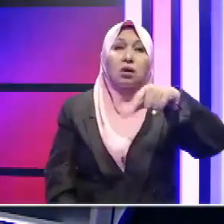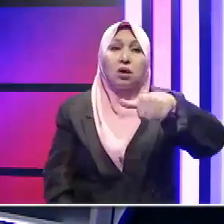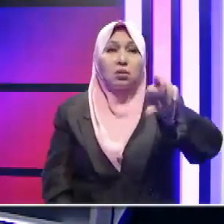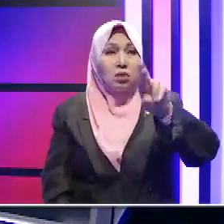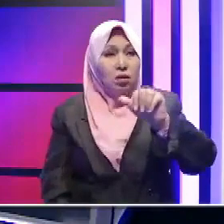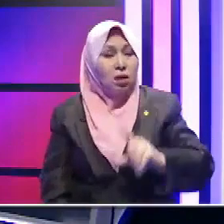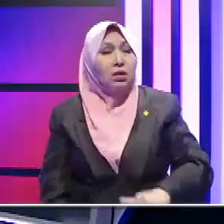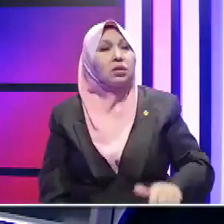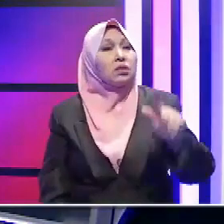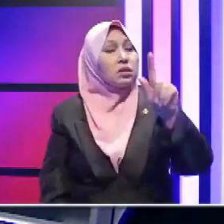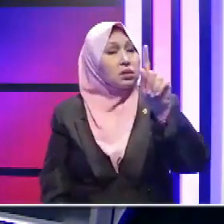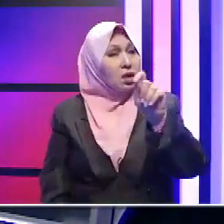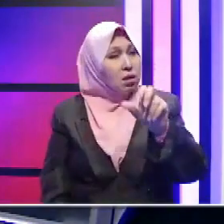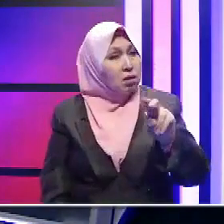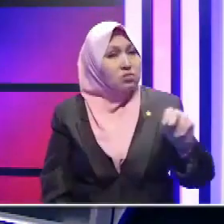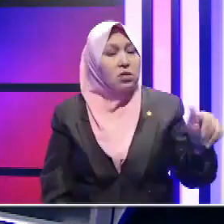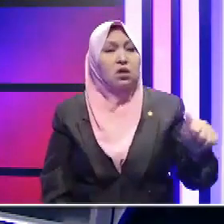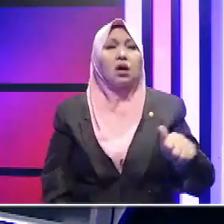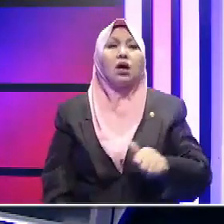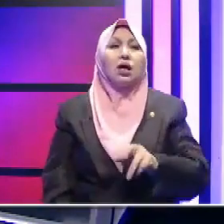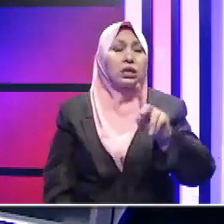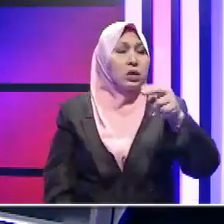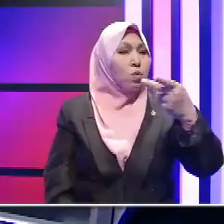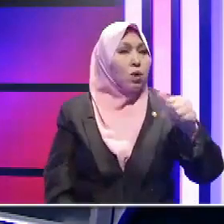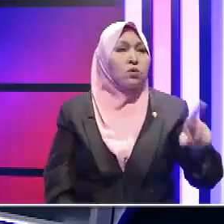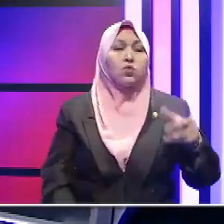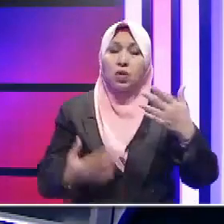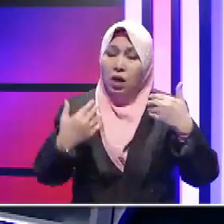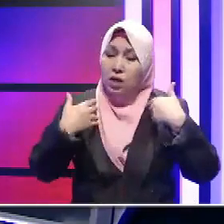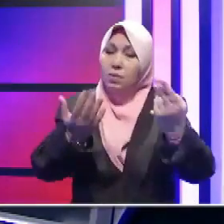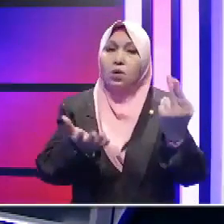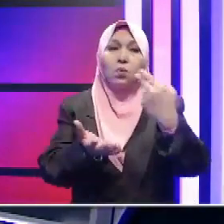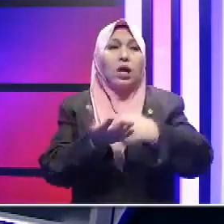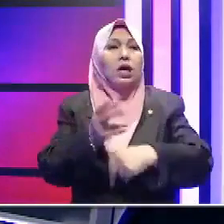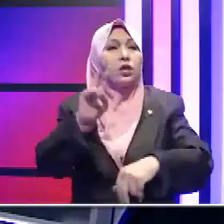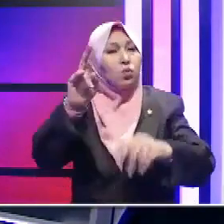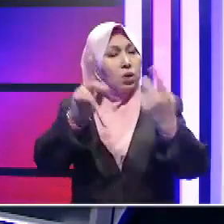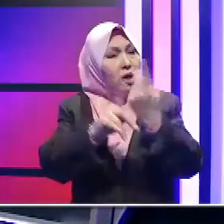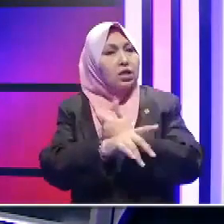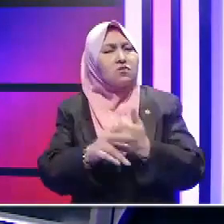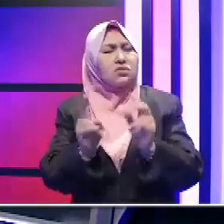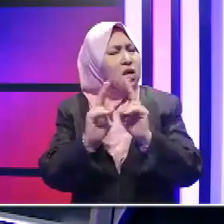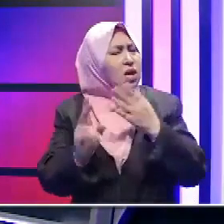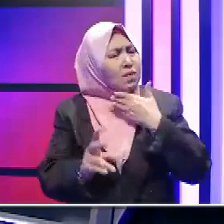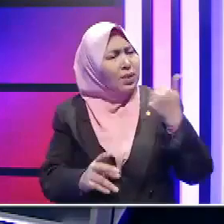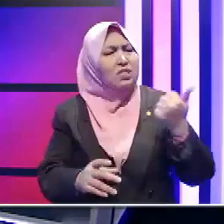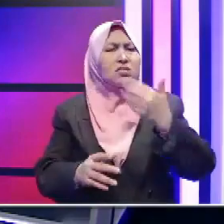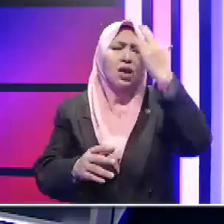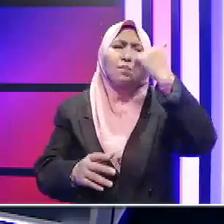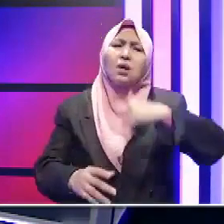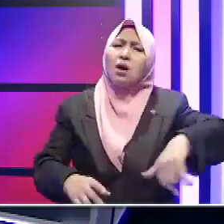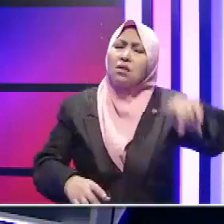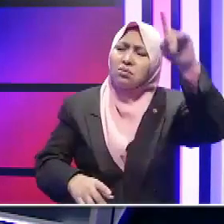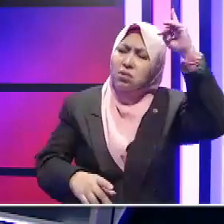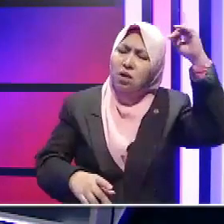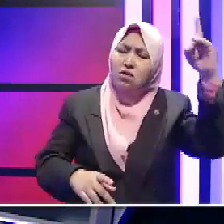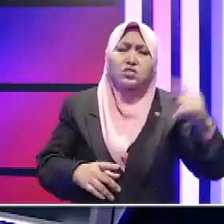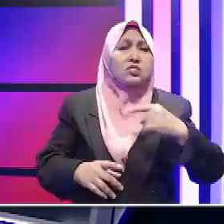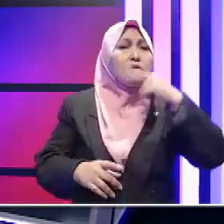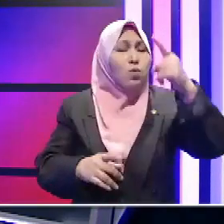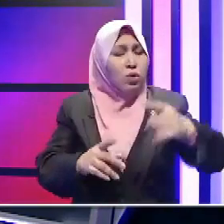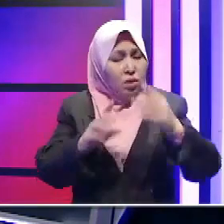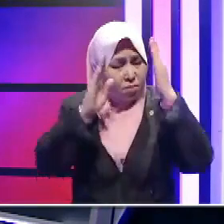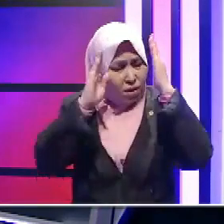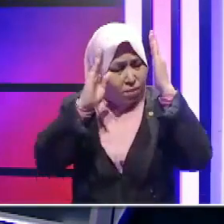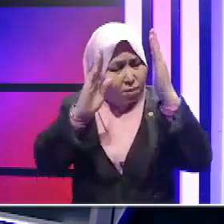tanazzalul malaikatu Wah juga mandinya dari pengulangan dua kali sangat menarik Kenapa obatala Sebutkan secara spesifik